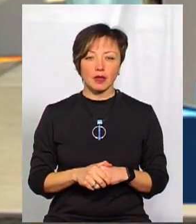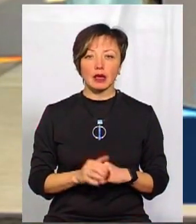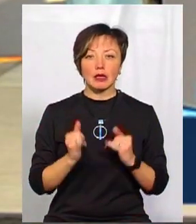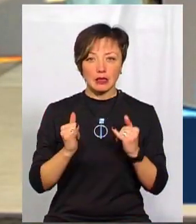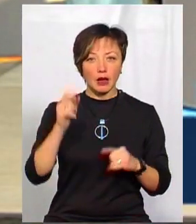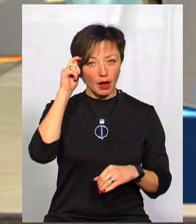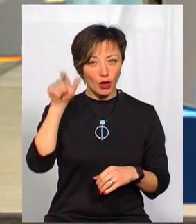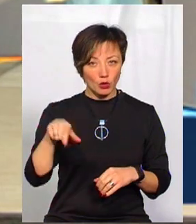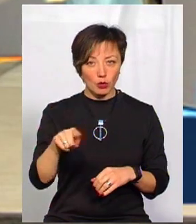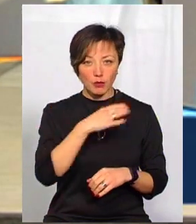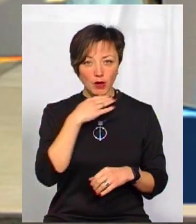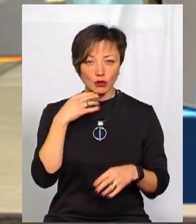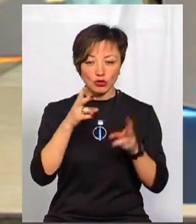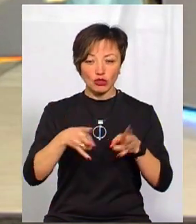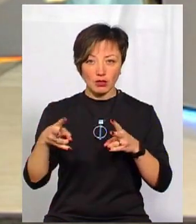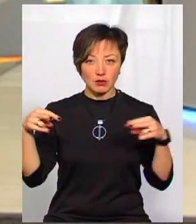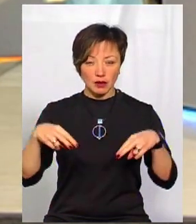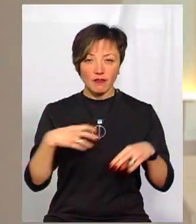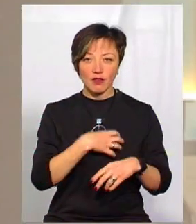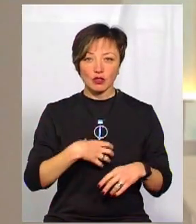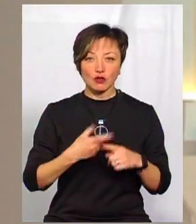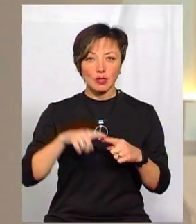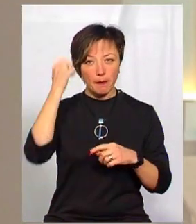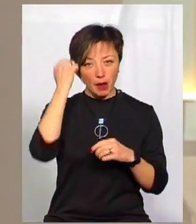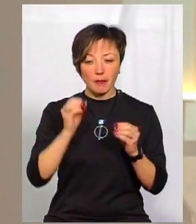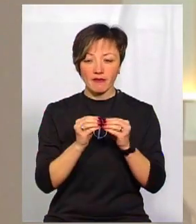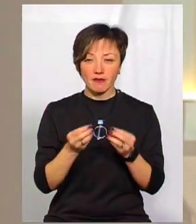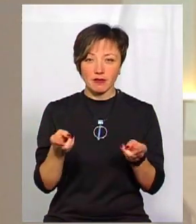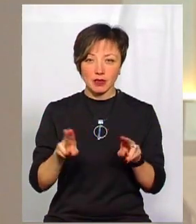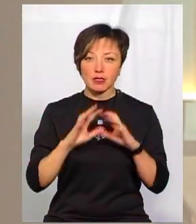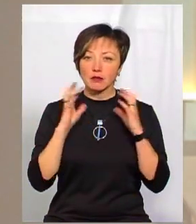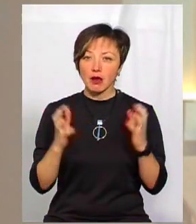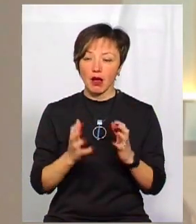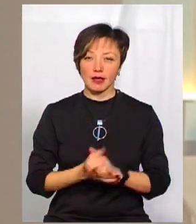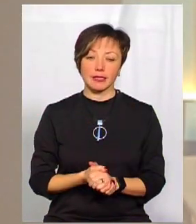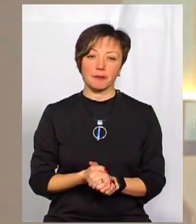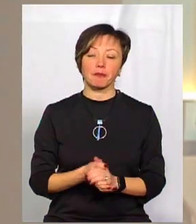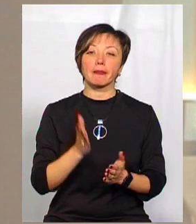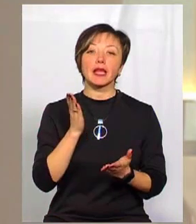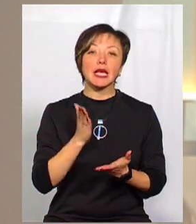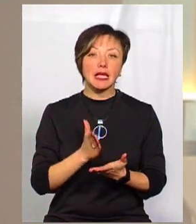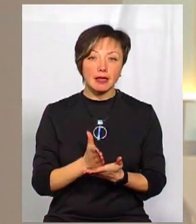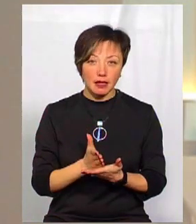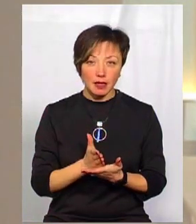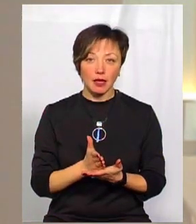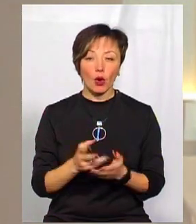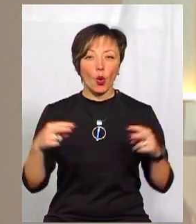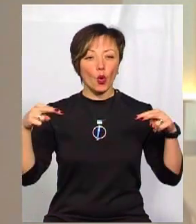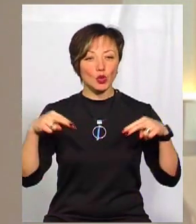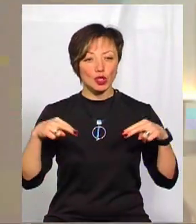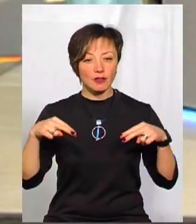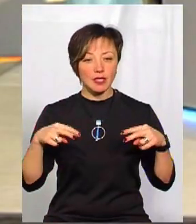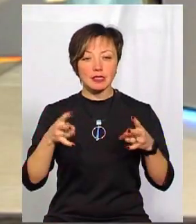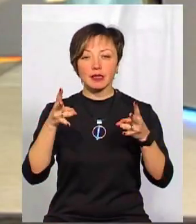для багатьох жертв, очевидці, важливо, щоб ця пам'ять зберігалася. Безумовно. Ну, і є і